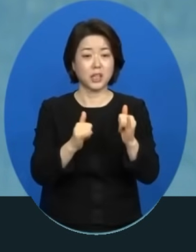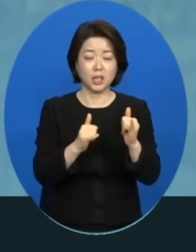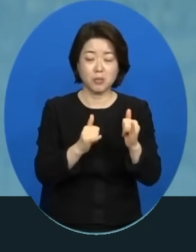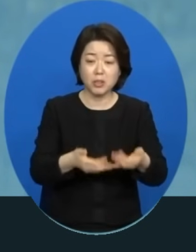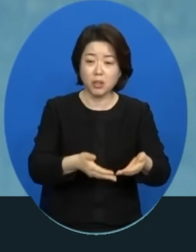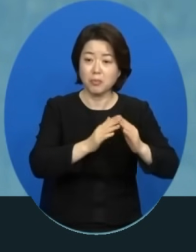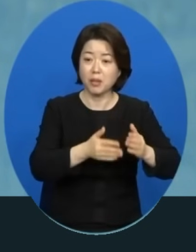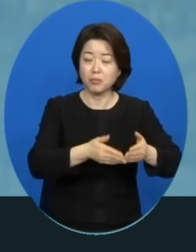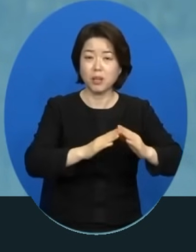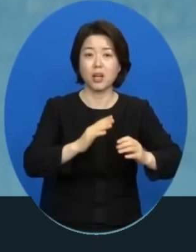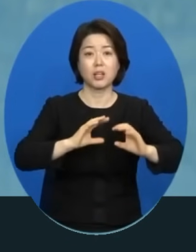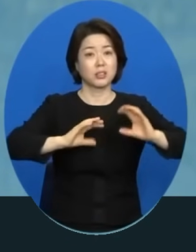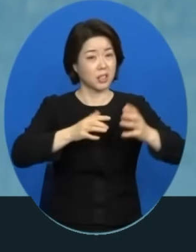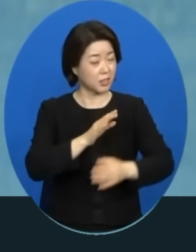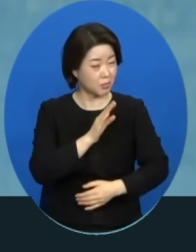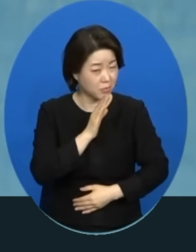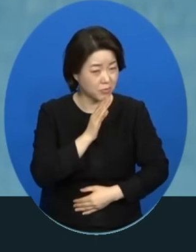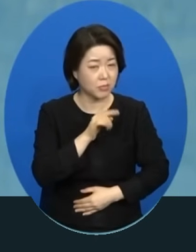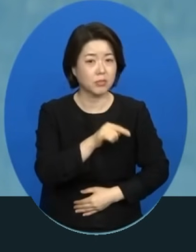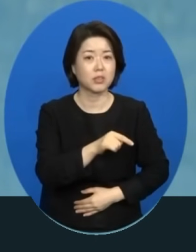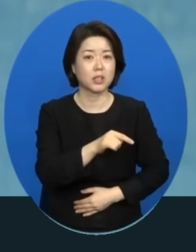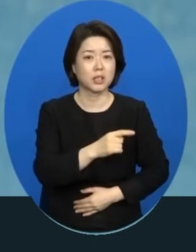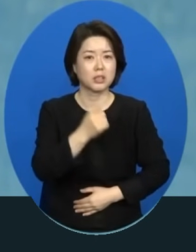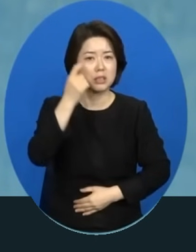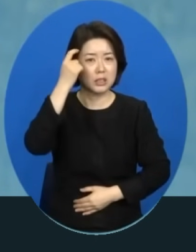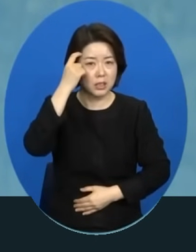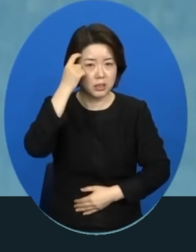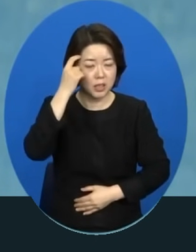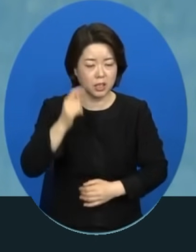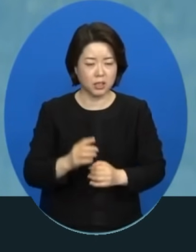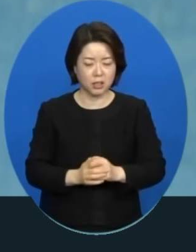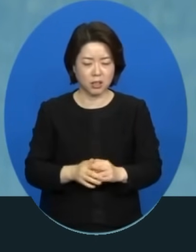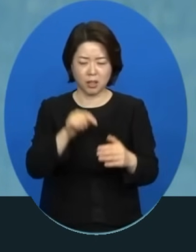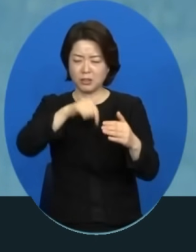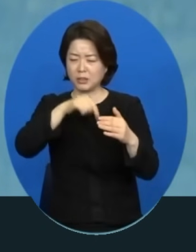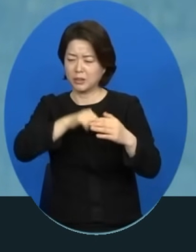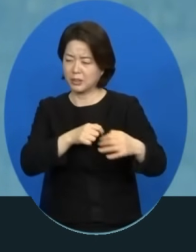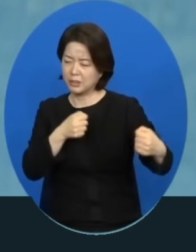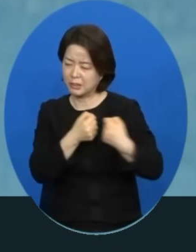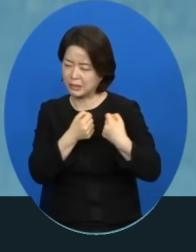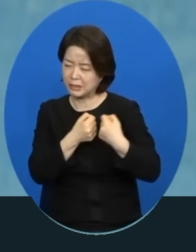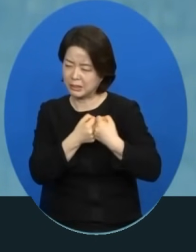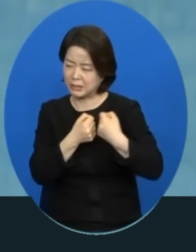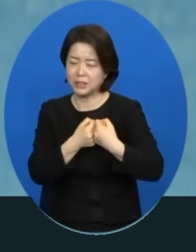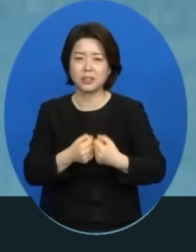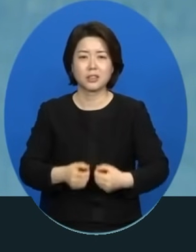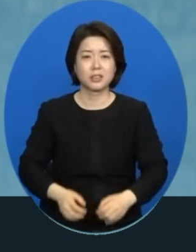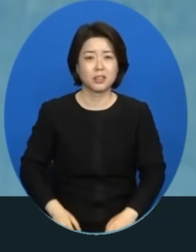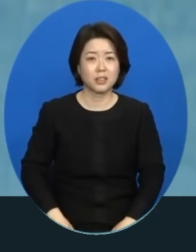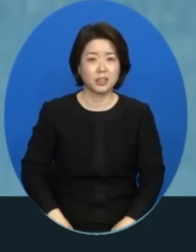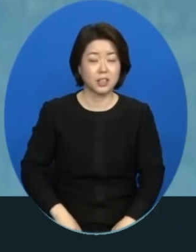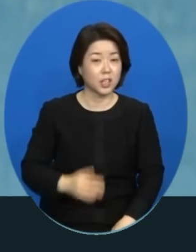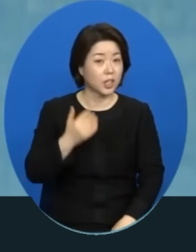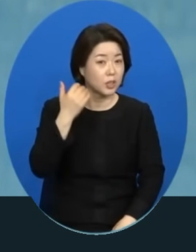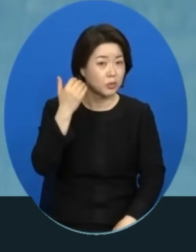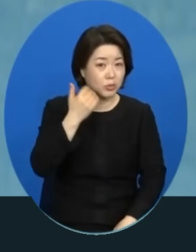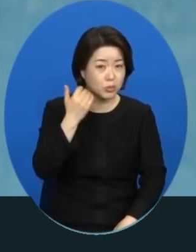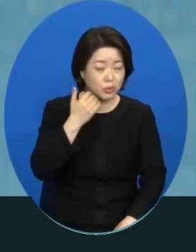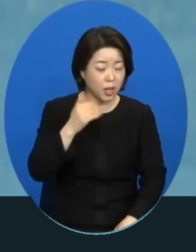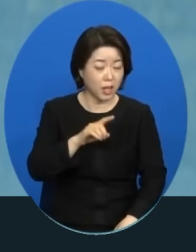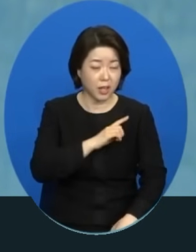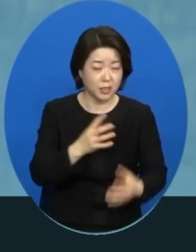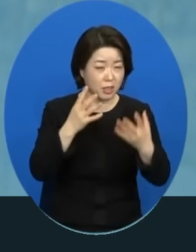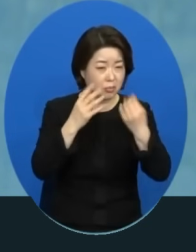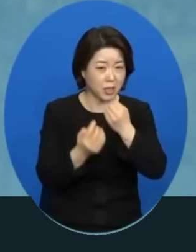세워놓은 세상이냐라고 하는 이 생각들이 치열한 전쟁을 벌이는데 누구에게 지금 가장 많이 일어납니까? 이 중학교,